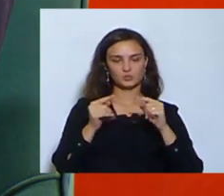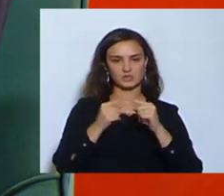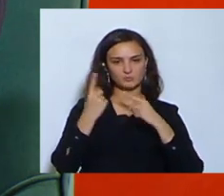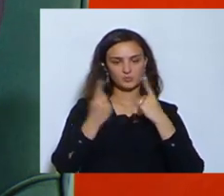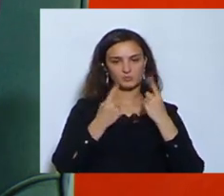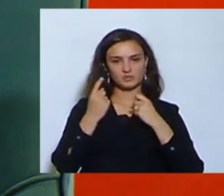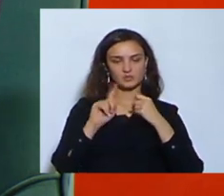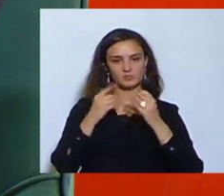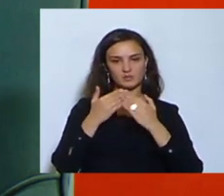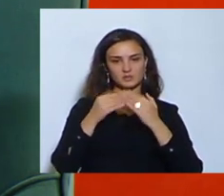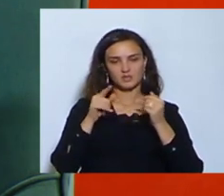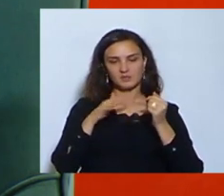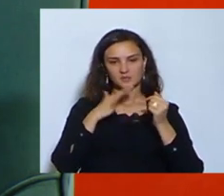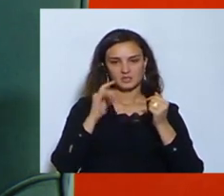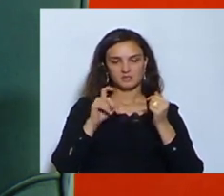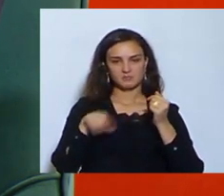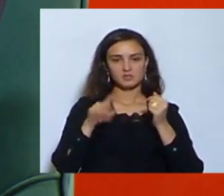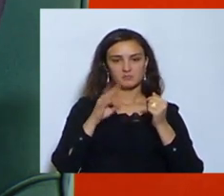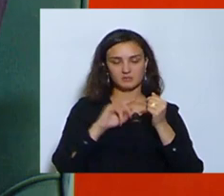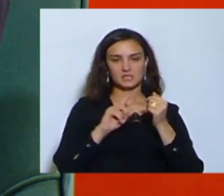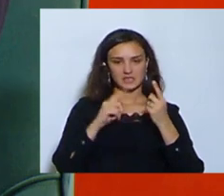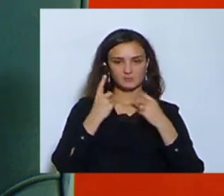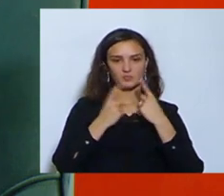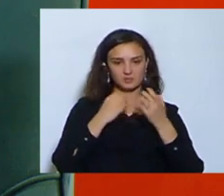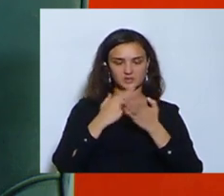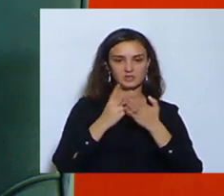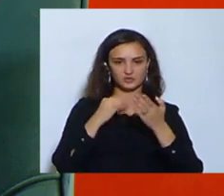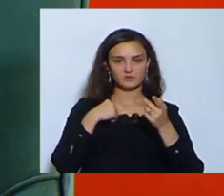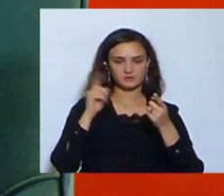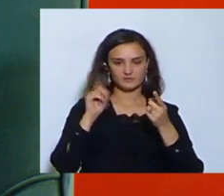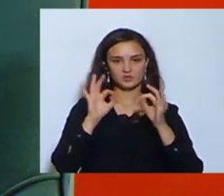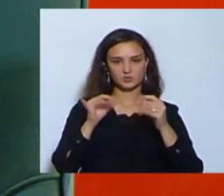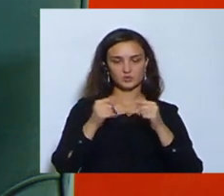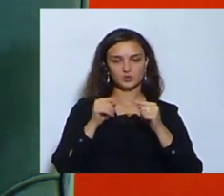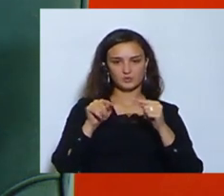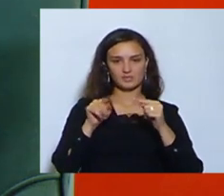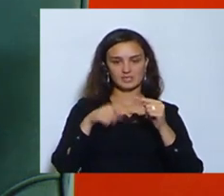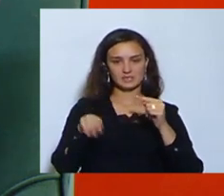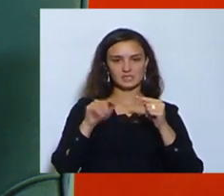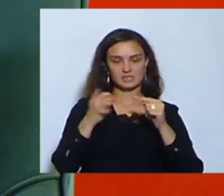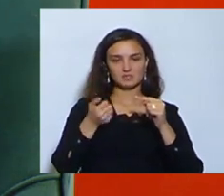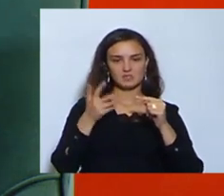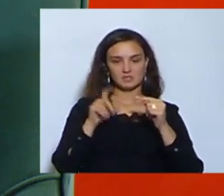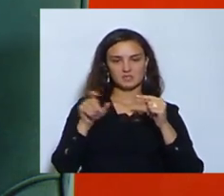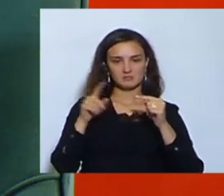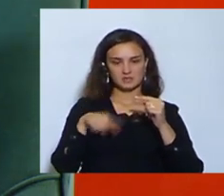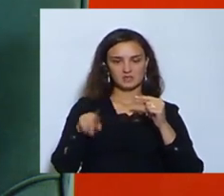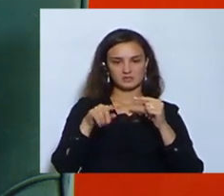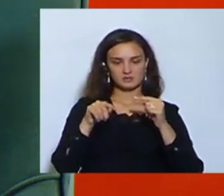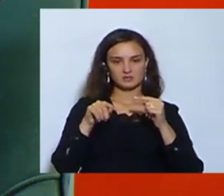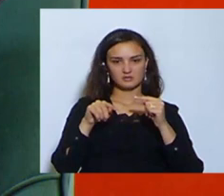მონაცემი, რომ ვთქვა, თუ აი ამდენ ადამიანს, თუმცა რაღაცა მონაცემი არის და ჩვენ ვიცით, რომ ეს რამდენი